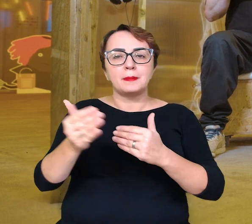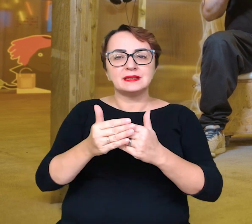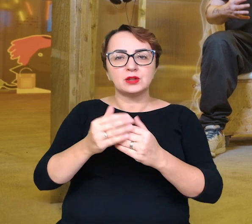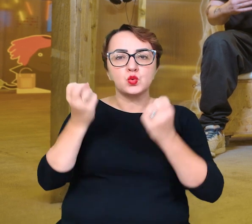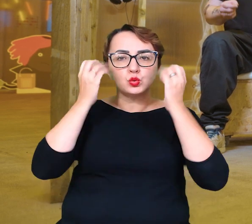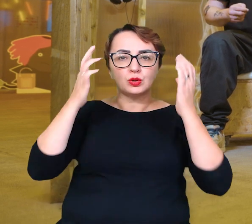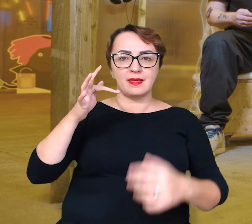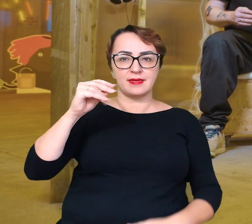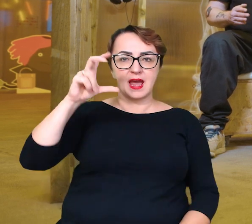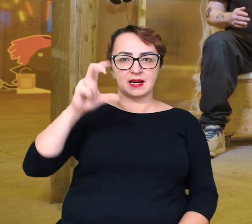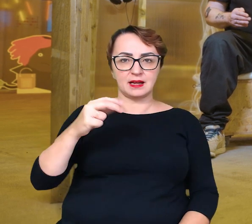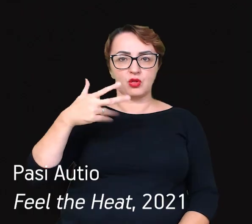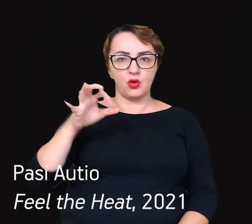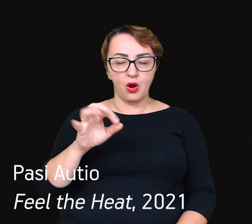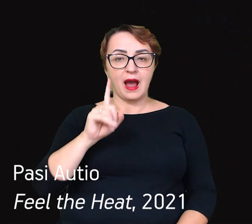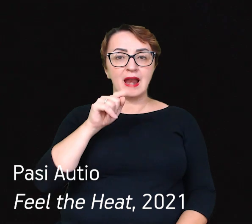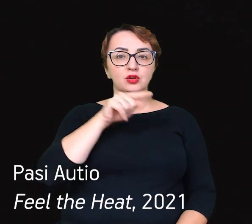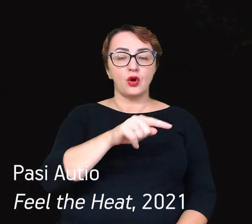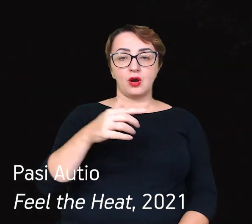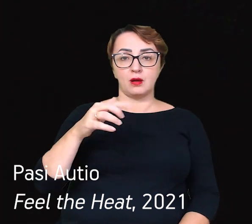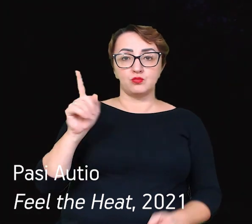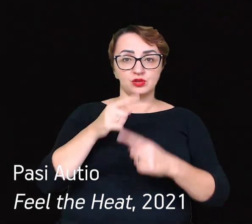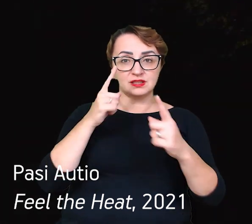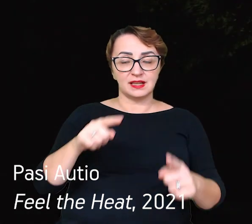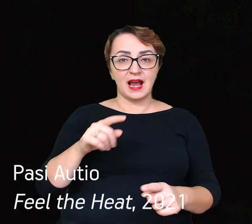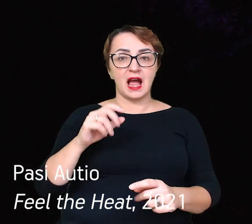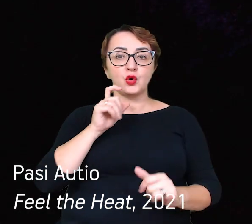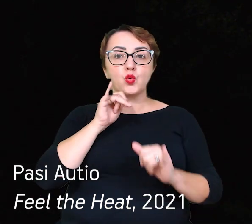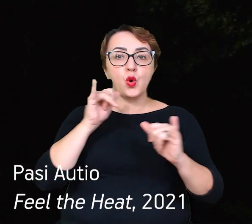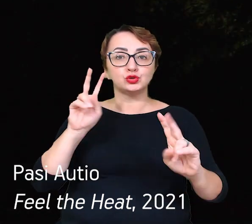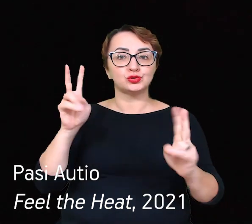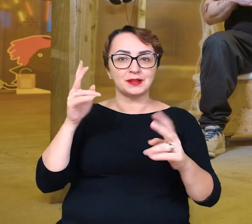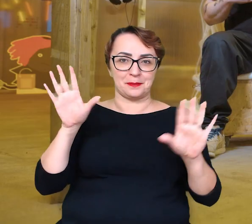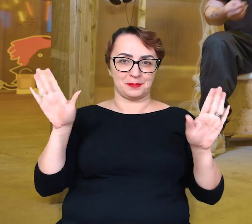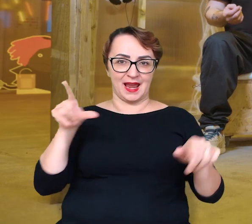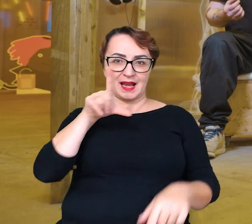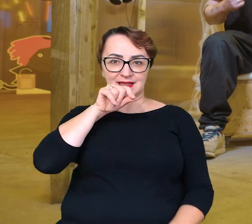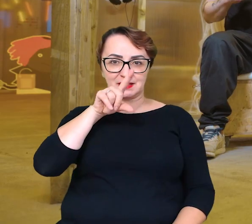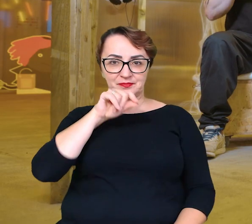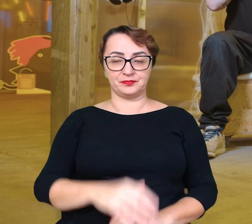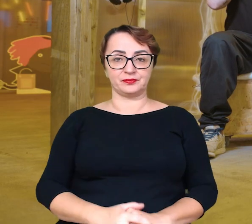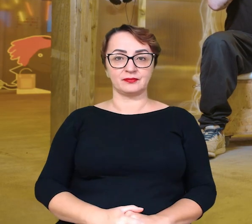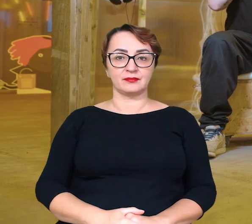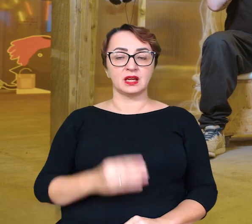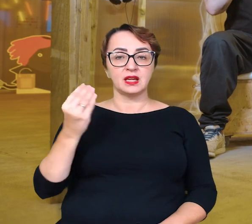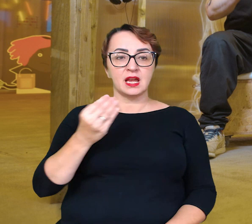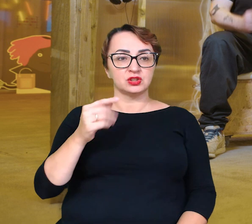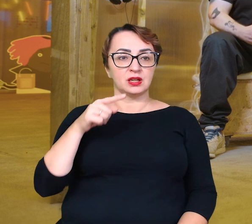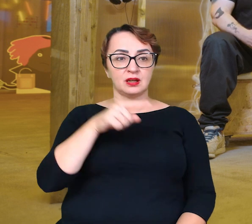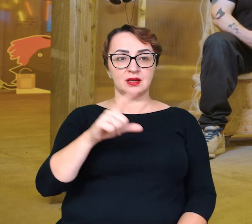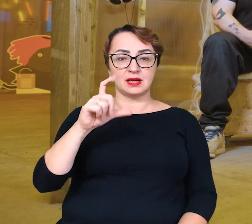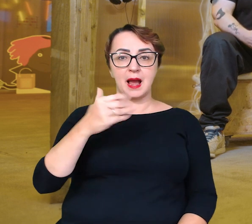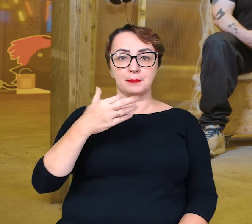tylko że techno Pasiego Autio jest zbudowane z głosów ptaków. A w jeszcze innych wypadkach, tak jak u Kamili